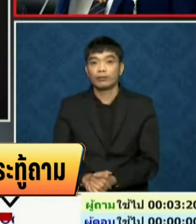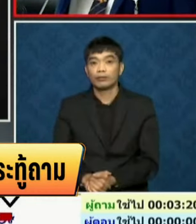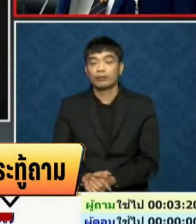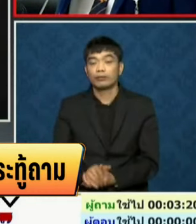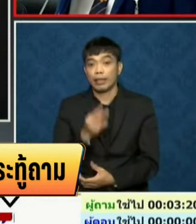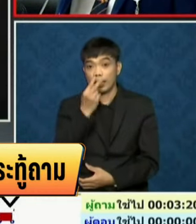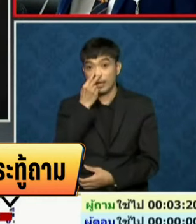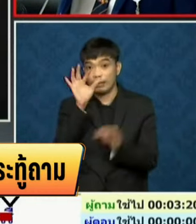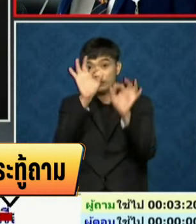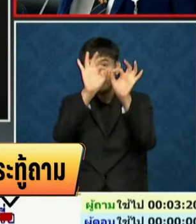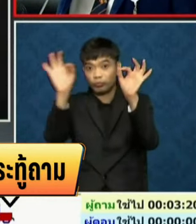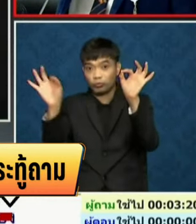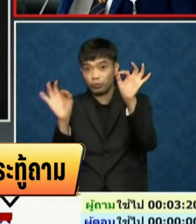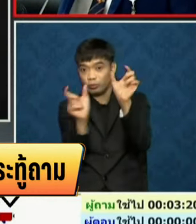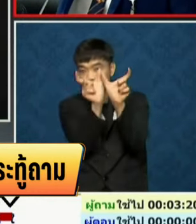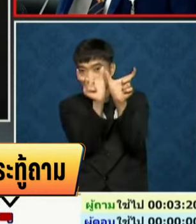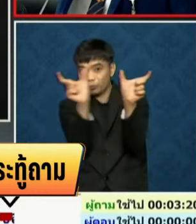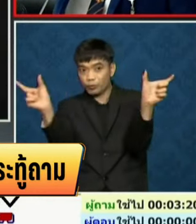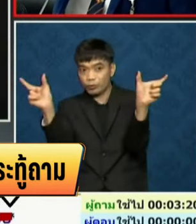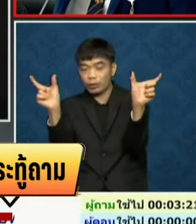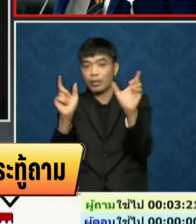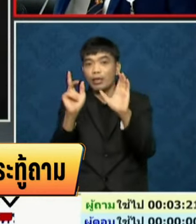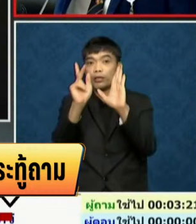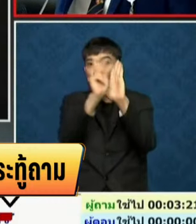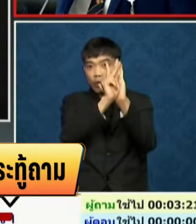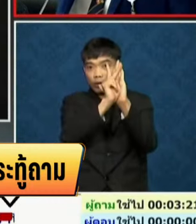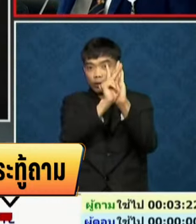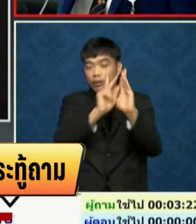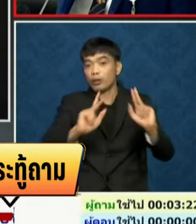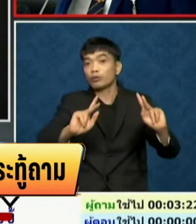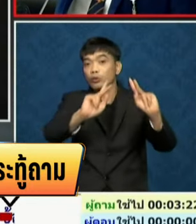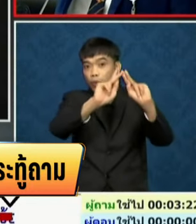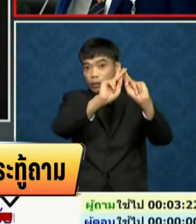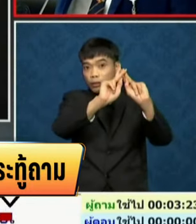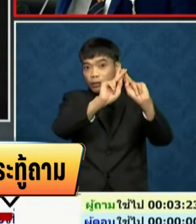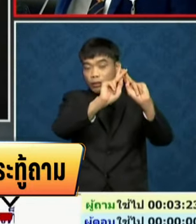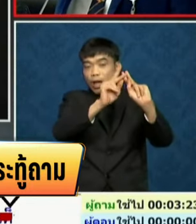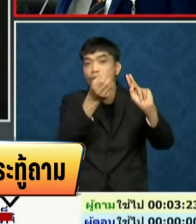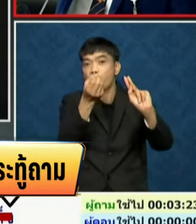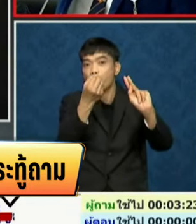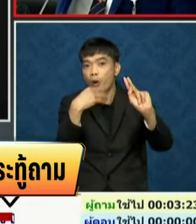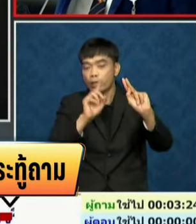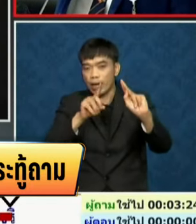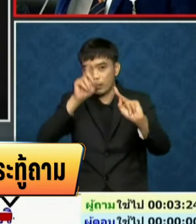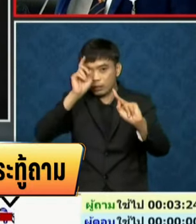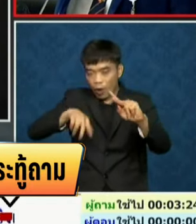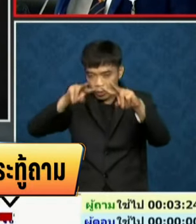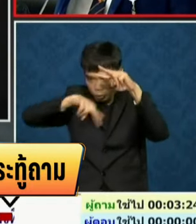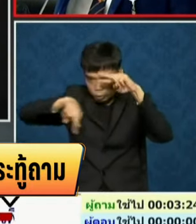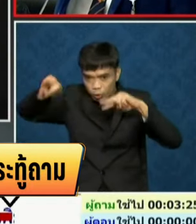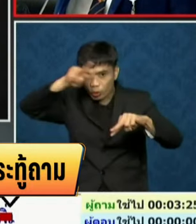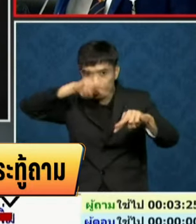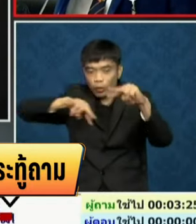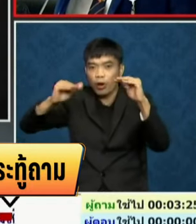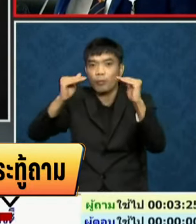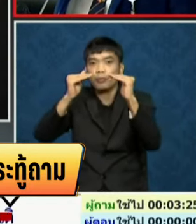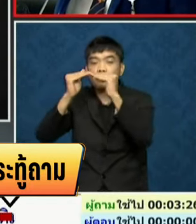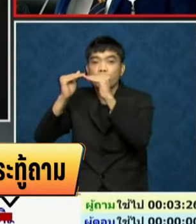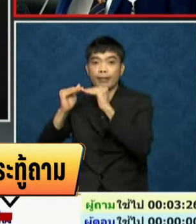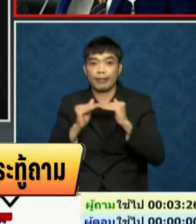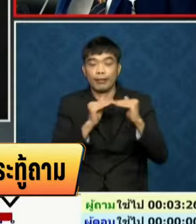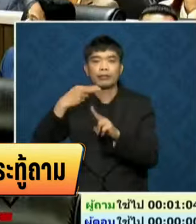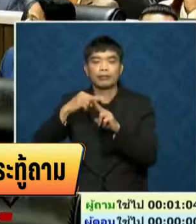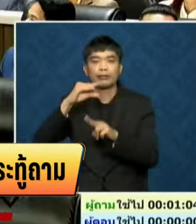ชั้น 14โรงพยาบาลตำรวจเพราะว่าเคยมีเหตุคาบอมเกิดขึ้นกับอดีตนายกขอถามว่ามีรายงานหรือว่ามีข้อมูลข่าว